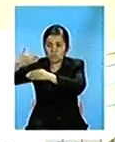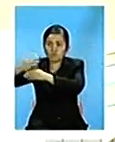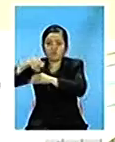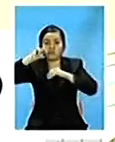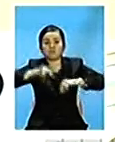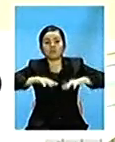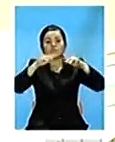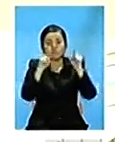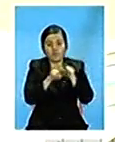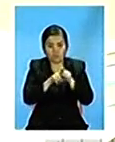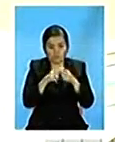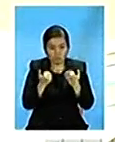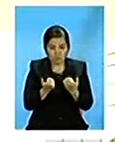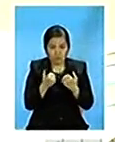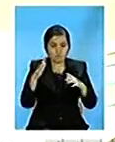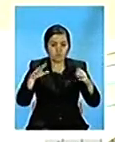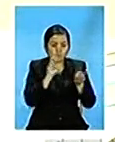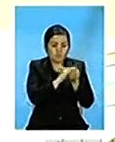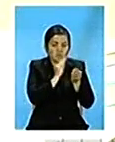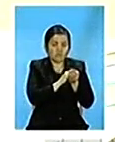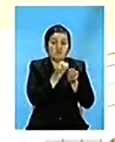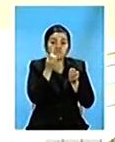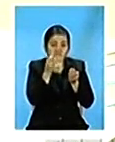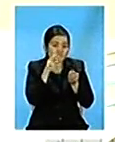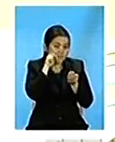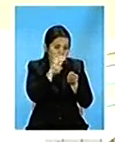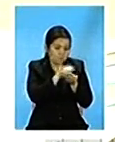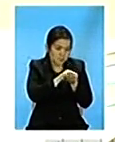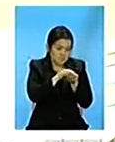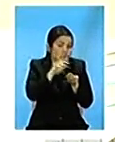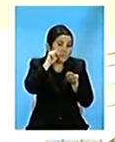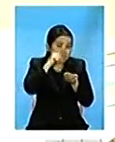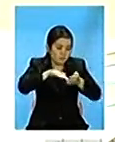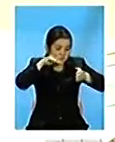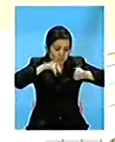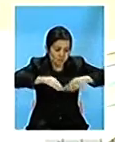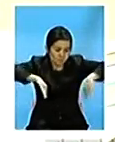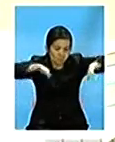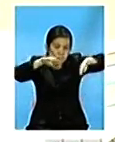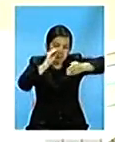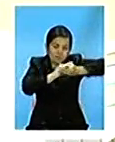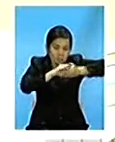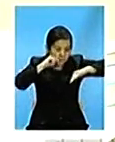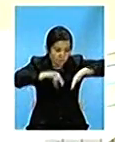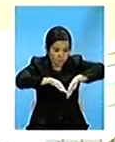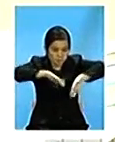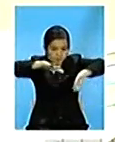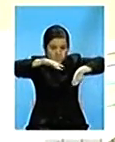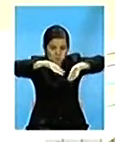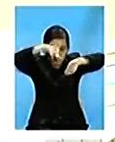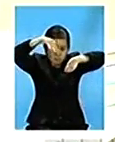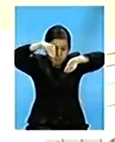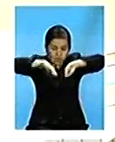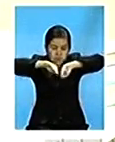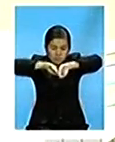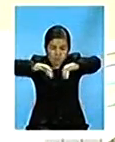ทพใหญ่พอไปกักข้างบนไม่มากเมื่อมีมากเวลาลงมามากน้ำก็มากใหญ่เลยไปไม่ทันไหลลงสู่ทะเล